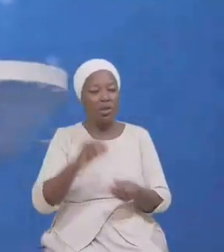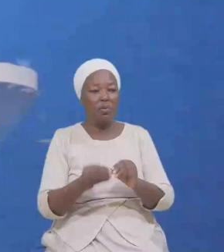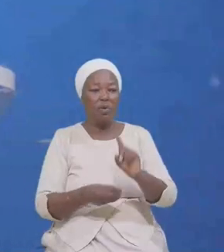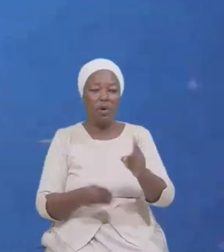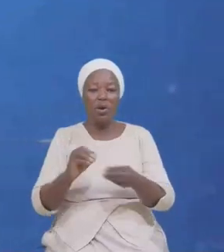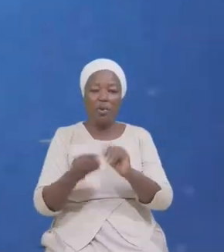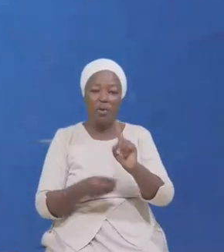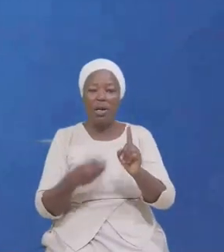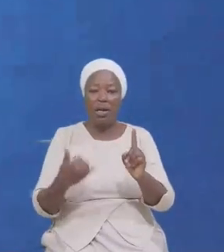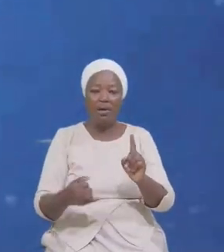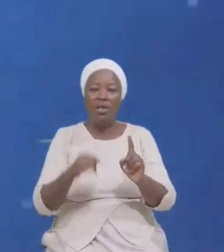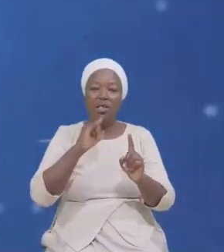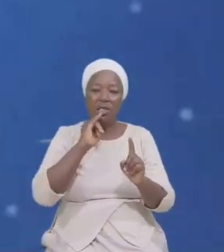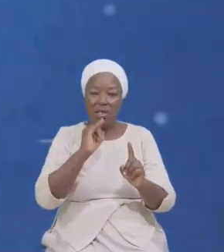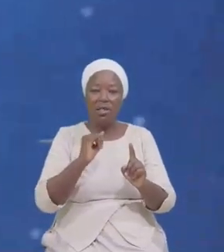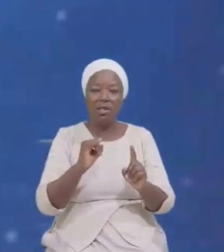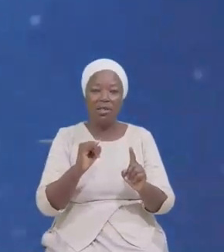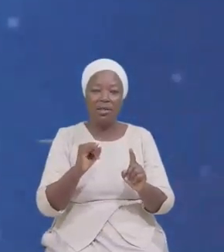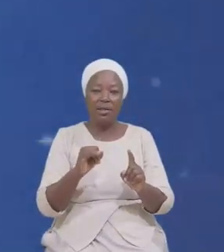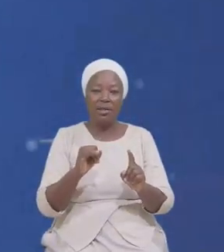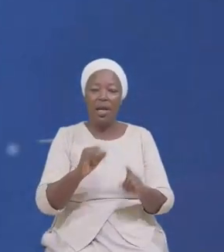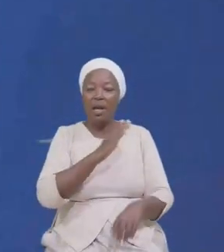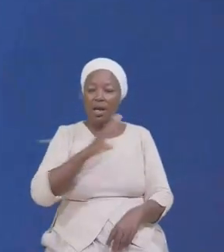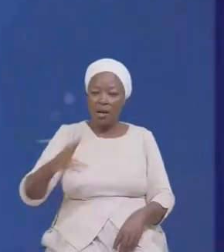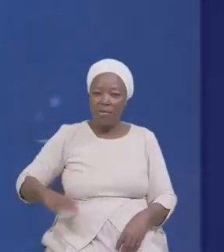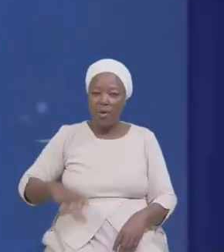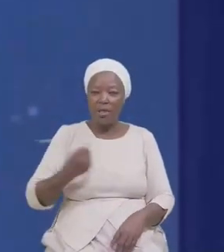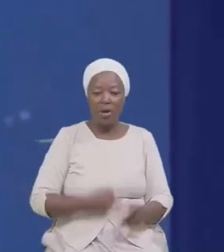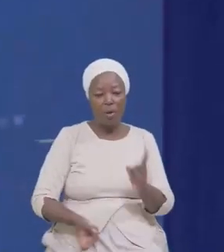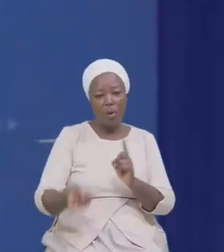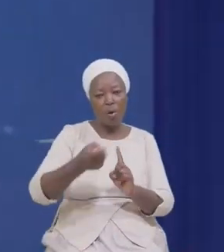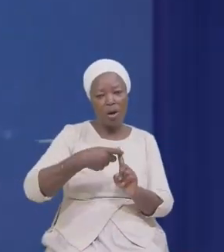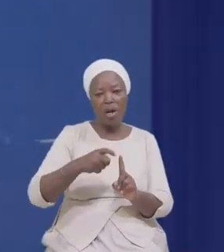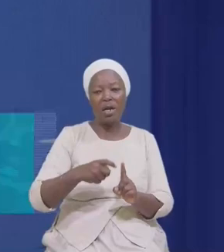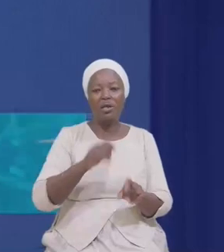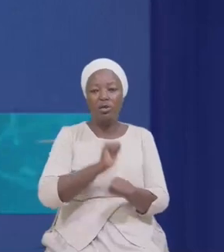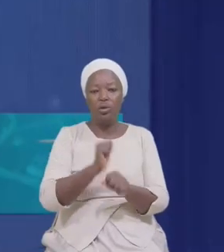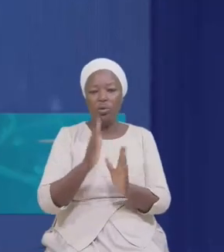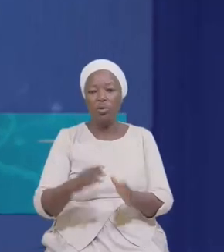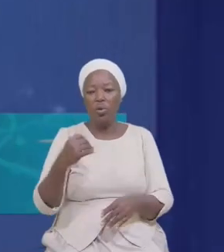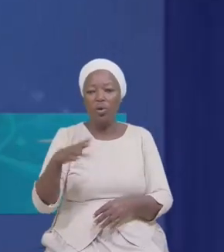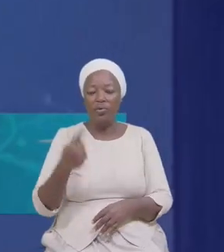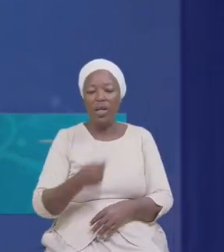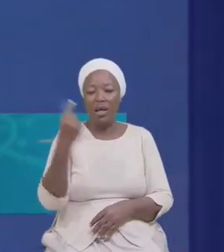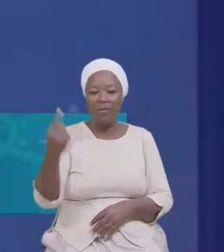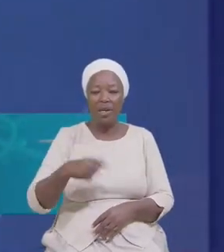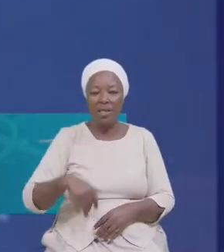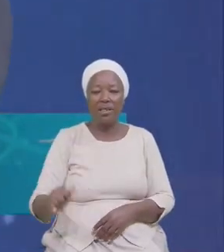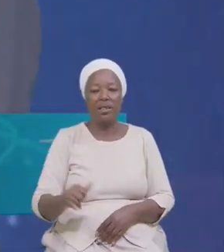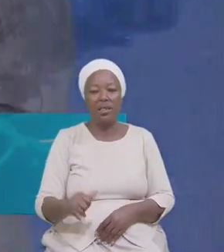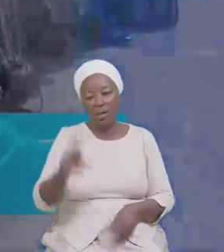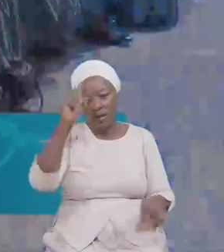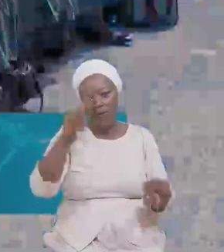maintenant, c'est Christ. Christ, la pierre angulaire de l'alliance éternelle.